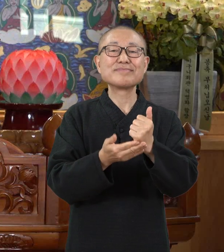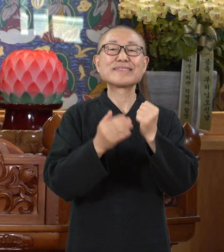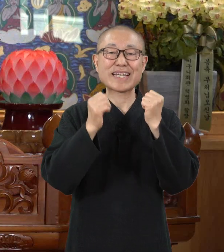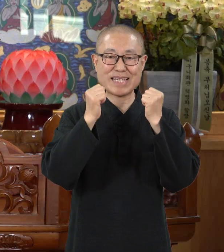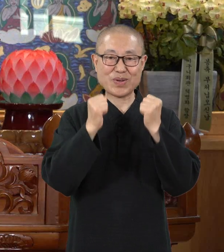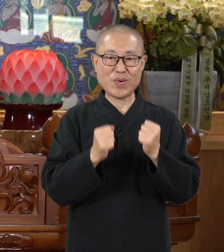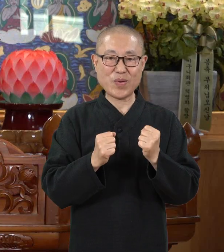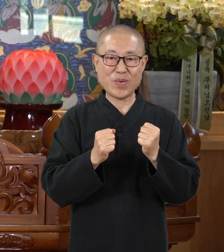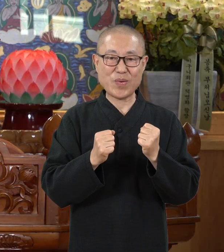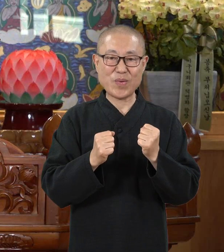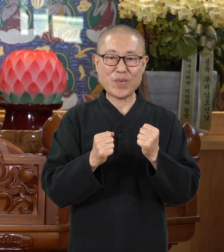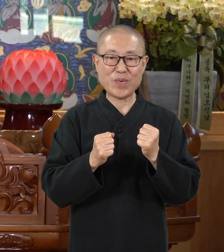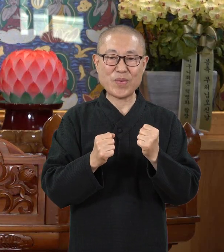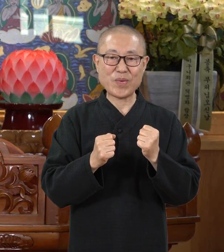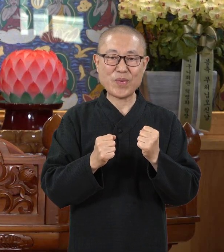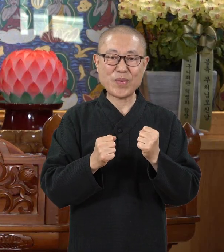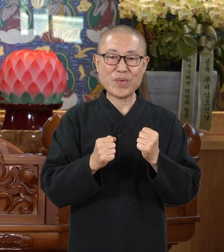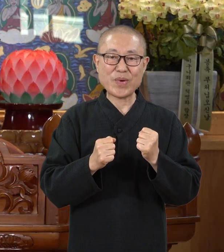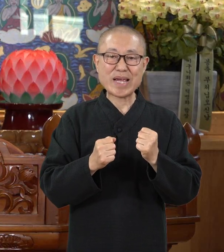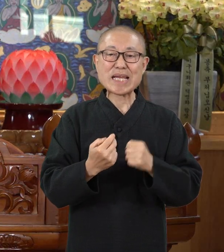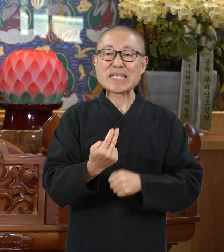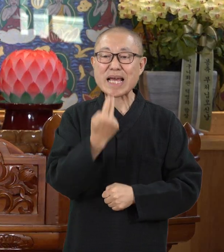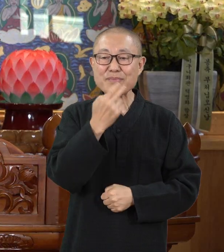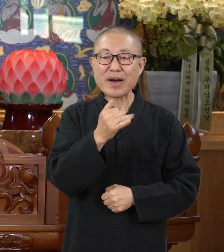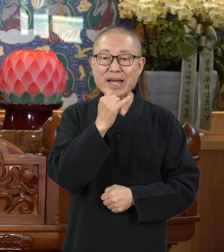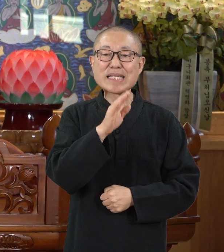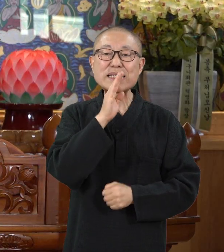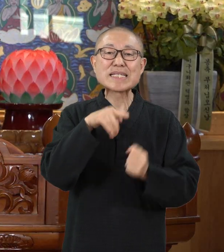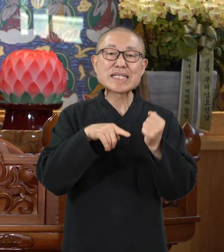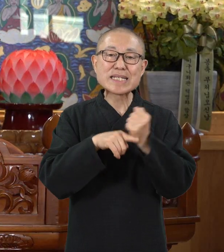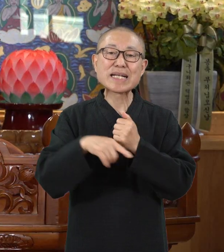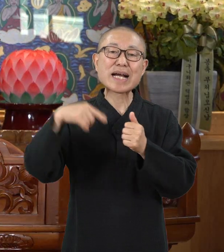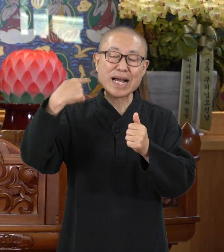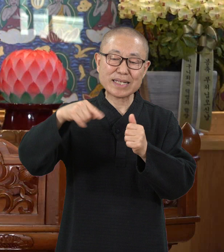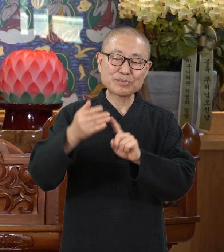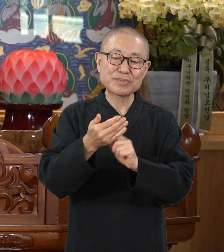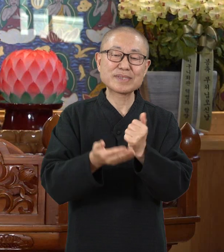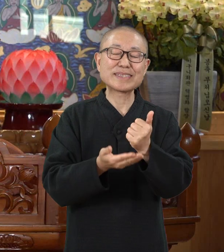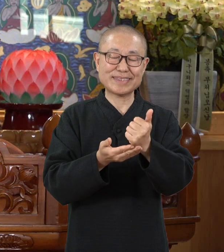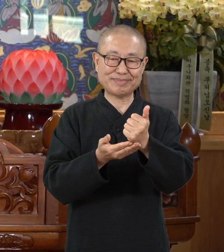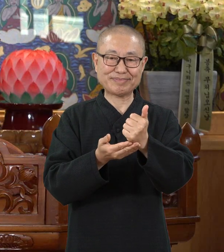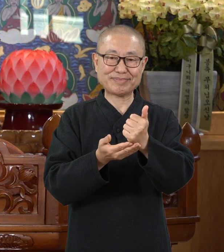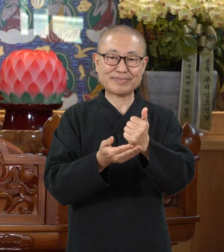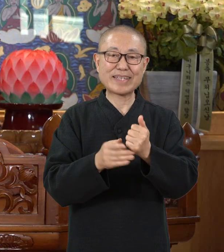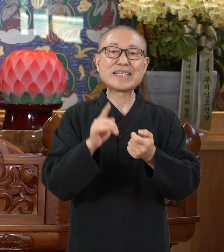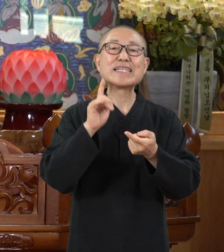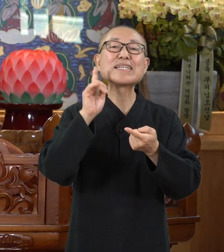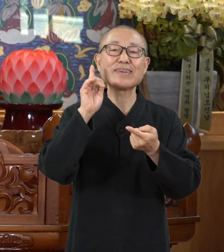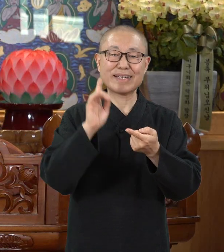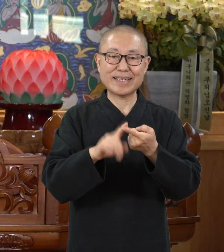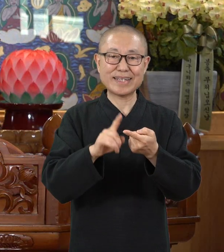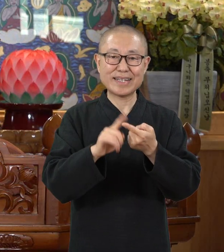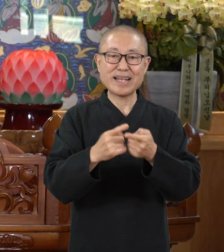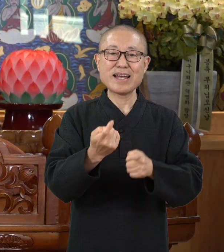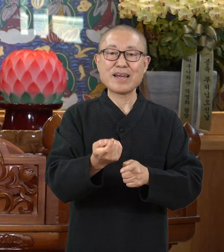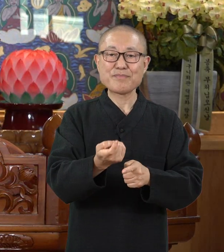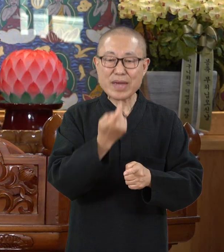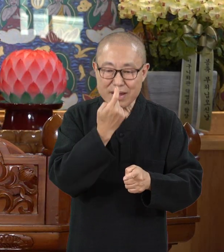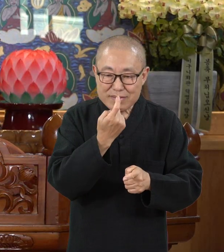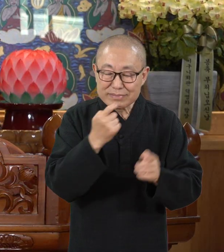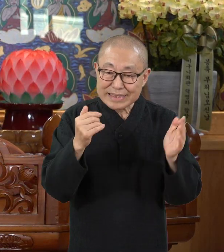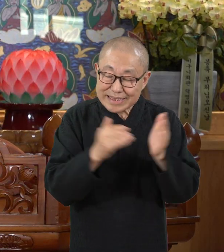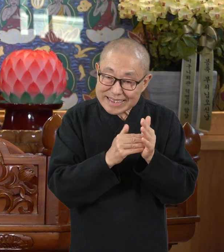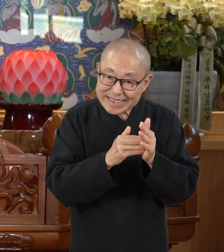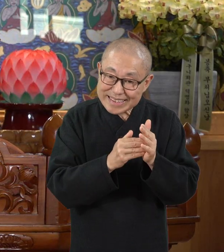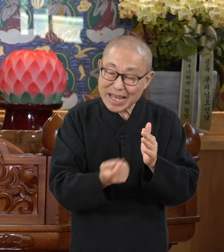계셨고 만고강명인 생명의 진리를 가르치신 부처님, 이것을 배우기만 할